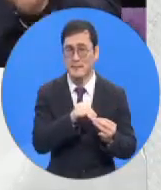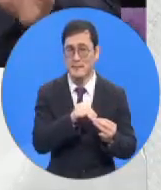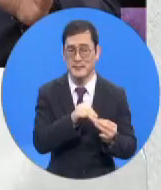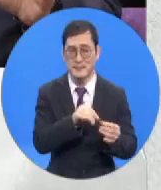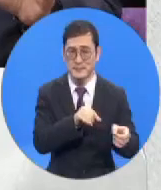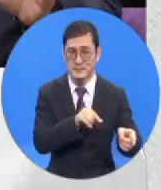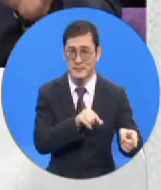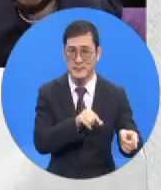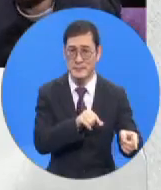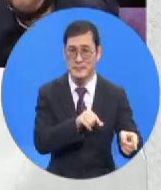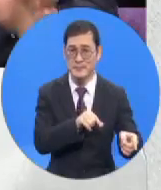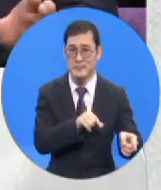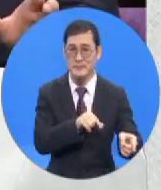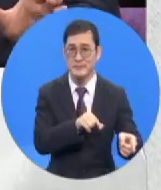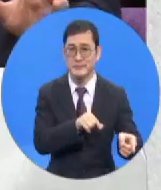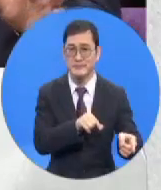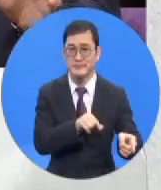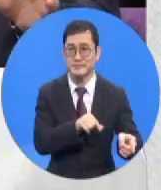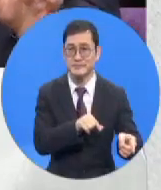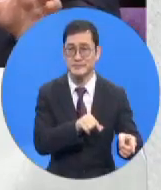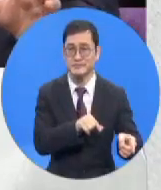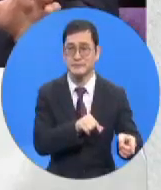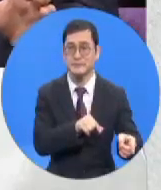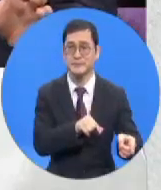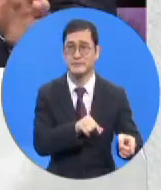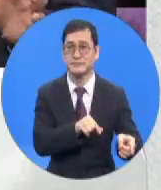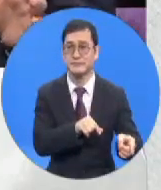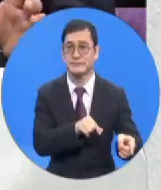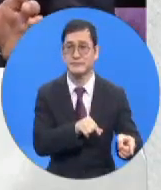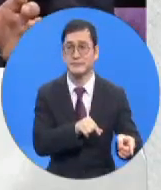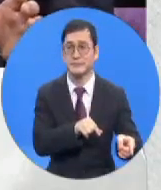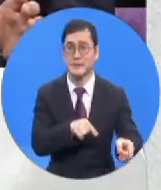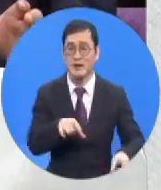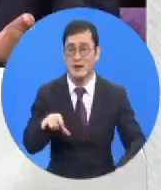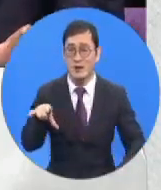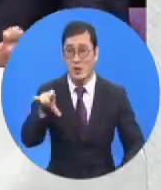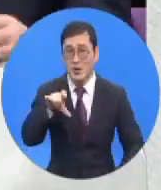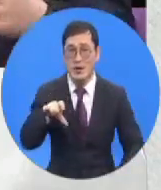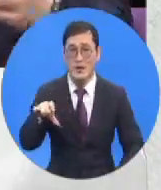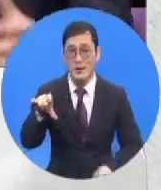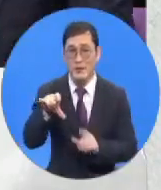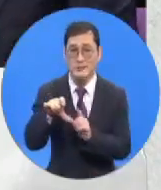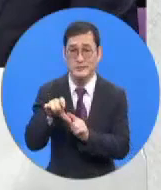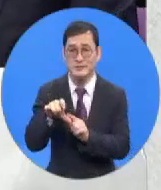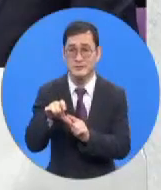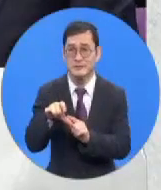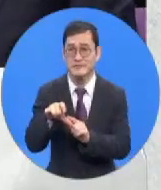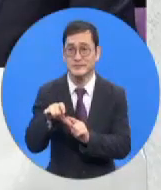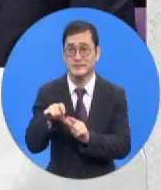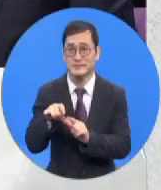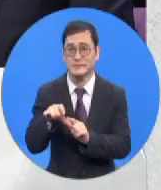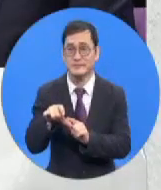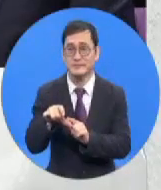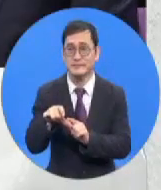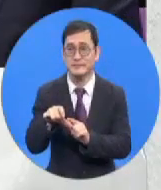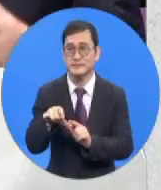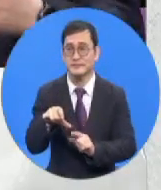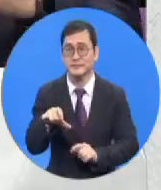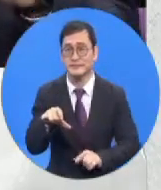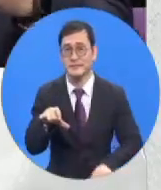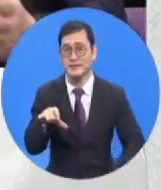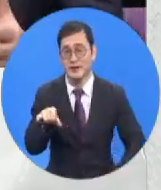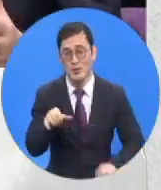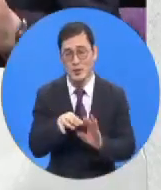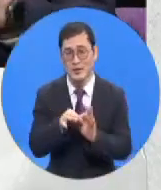그 방역을 위한 준비 단계와 본 단계로 행정 절차는 나눠져 있는데 예. 여기 판결문에 이런 게 나와 있다고 하더라고요.